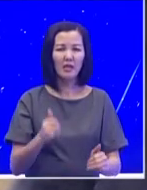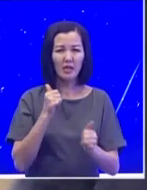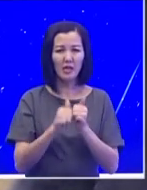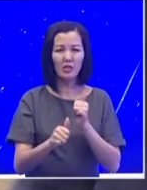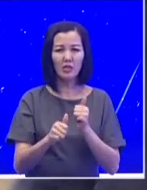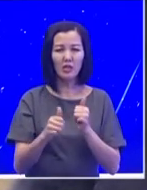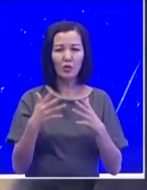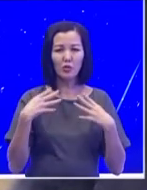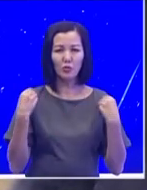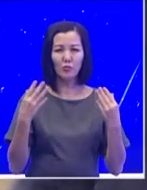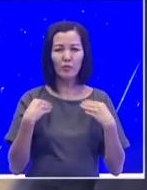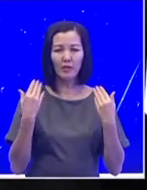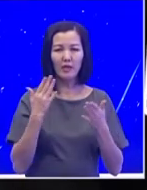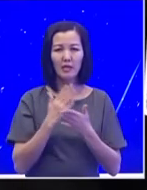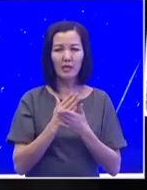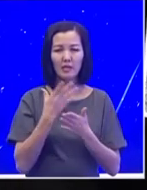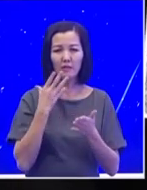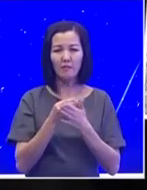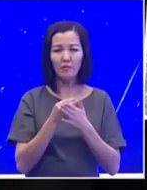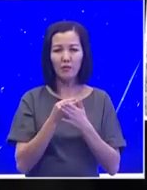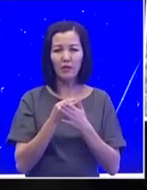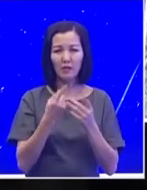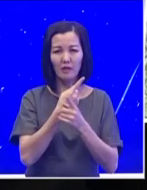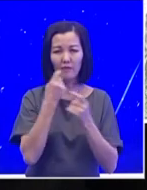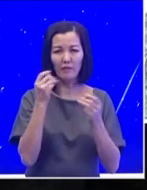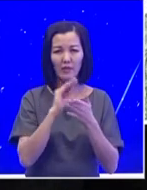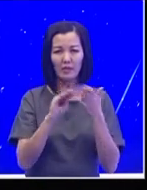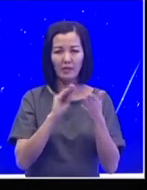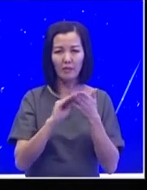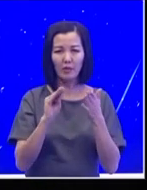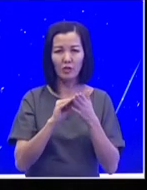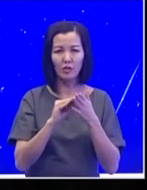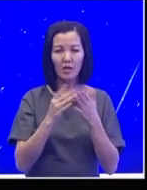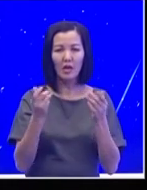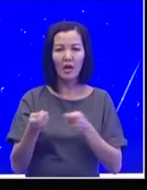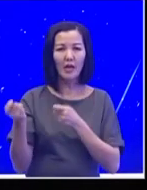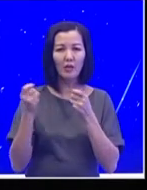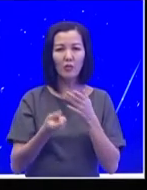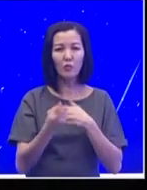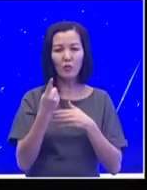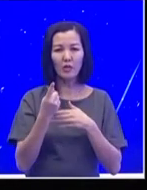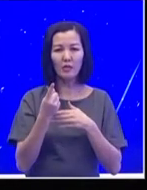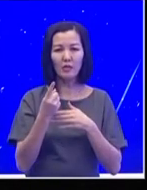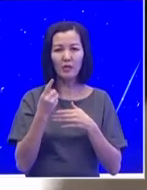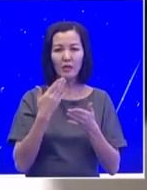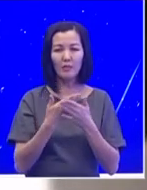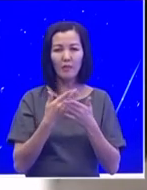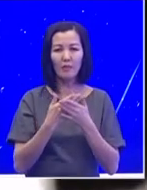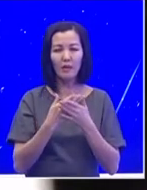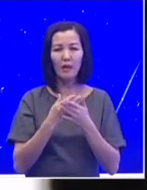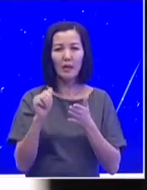шубы есть свой QR-код. В нем содержится информация об изделии, где пошито, откуда сырье. Это своего рода паспорт